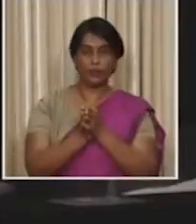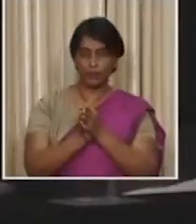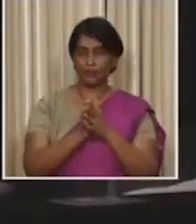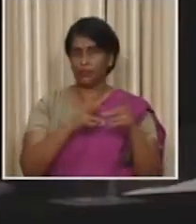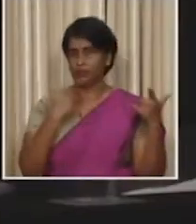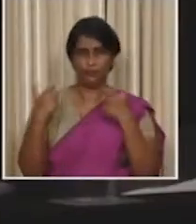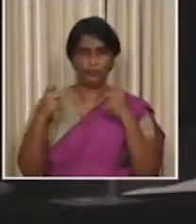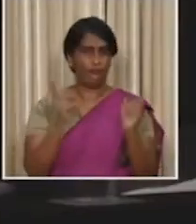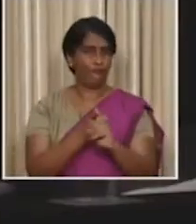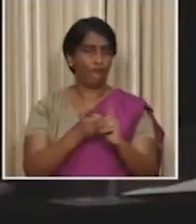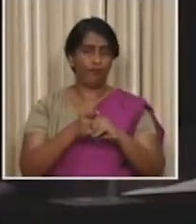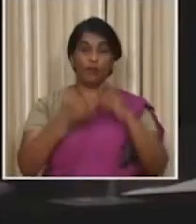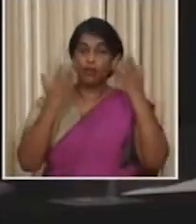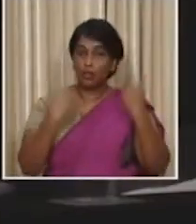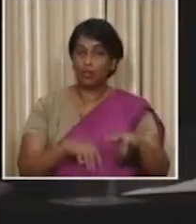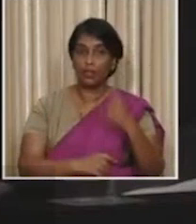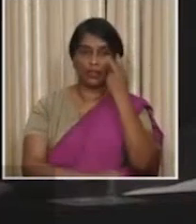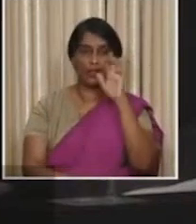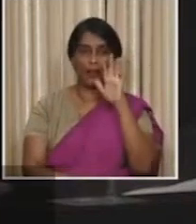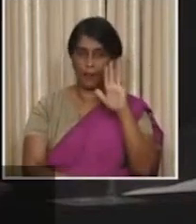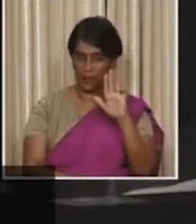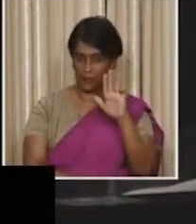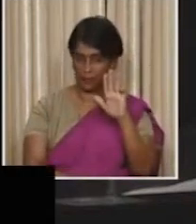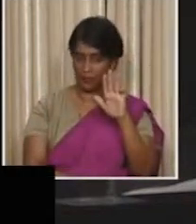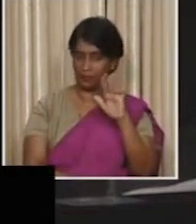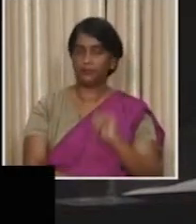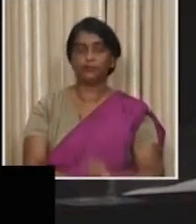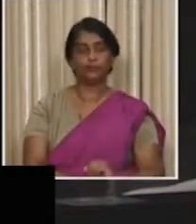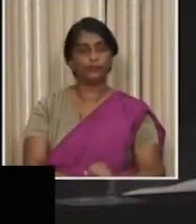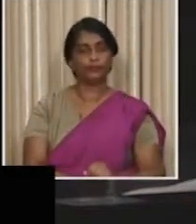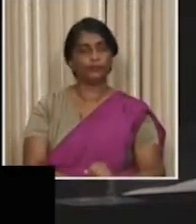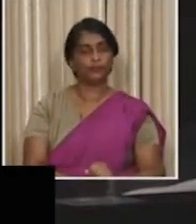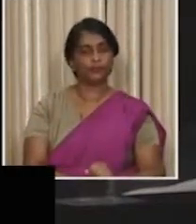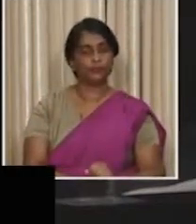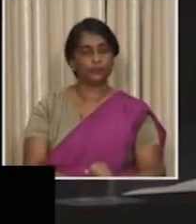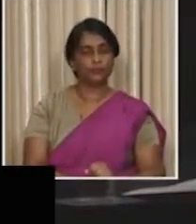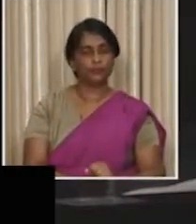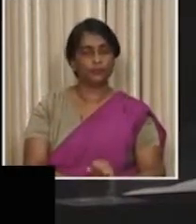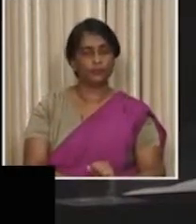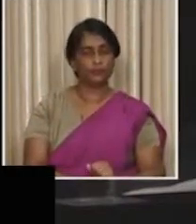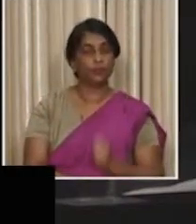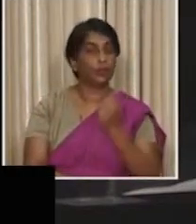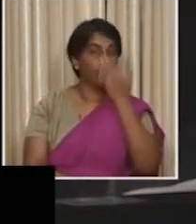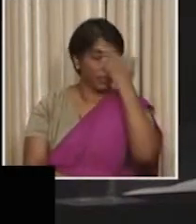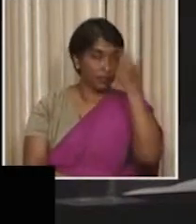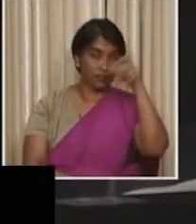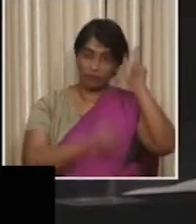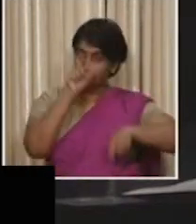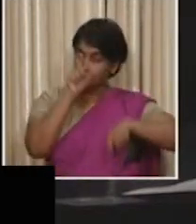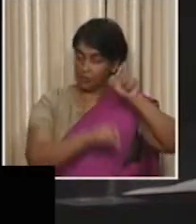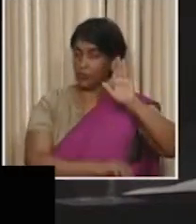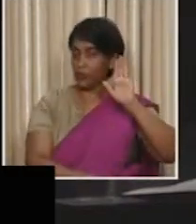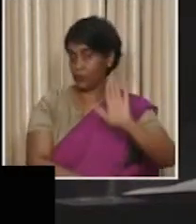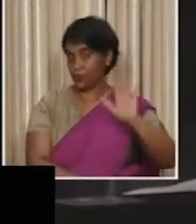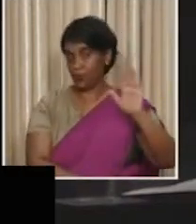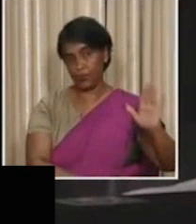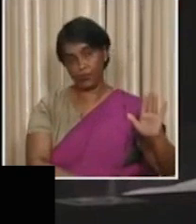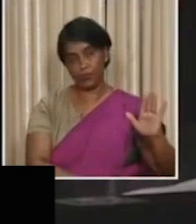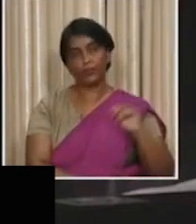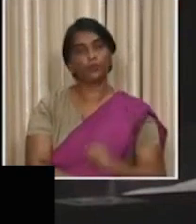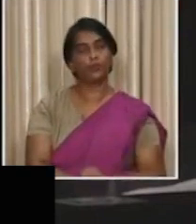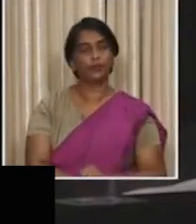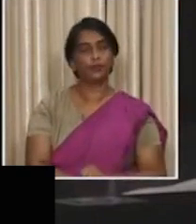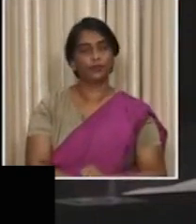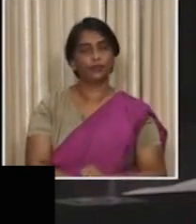புலிகளால் நடாத்தப்பட்ட தமிழ் மக்களுடைய ஒரே ஒரு மூலாதாரமான வங்கியாக இருந்த தமிழீழ வைப்பகத்திலே தமிழர்கள்